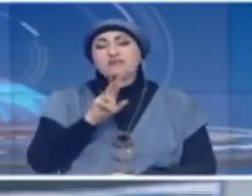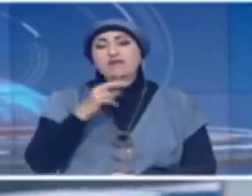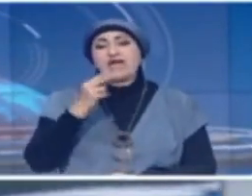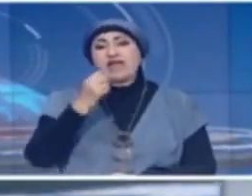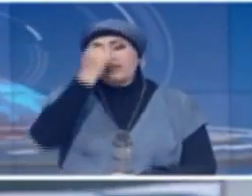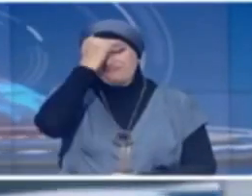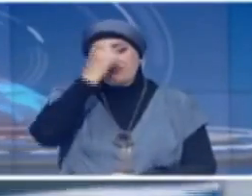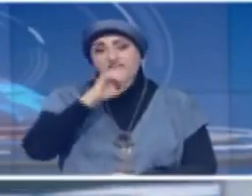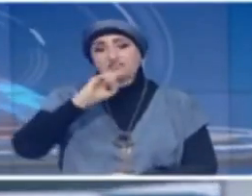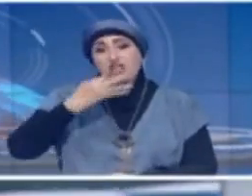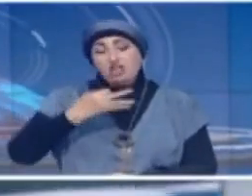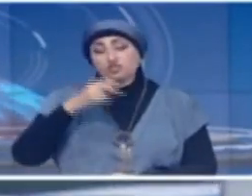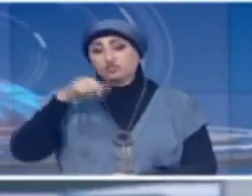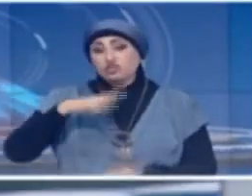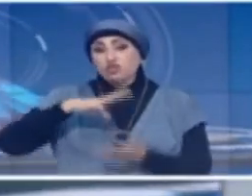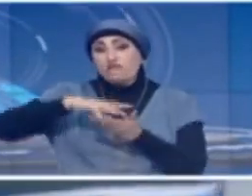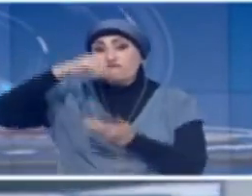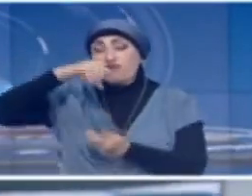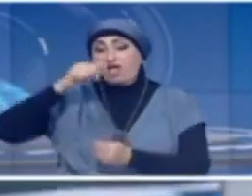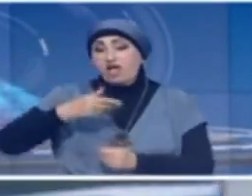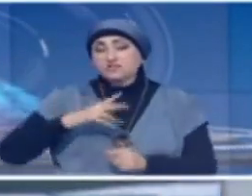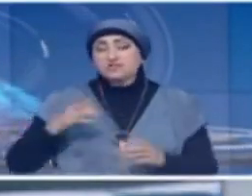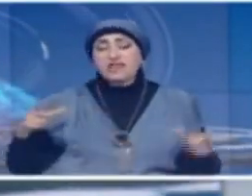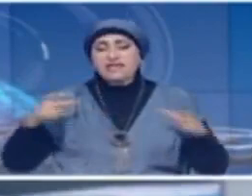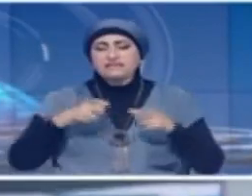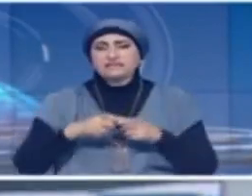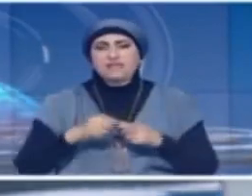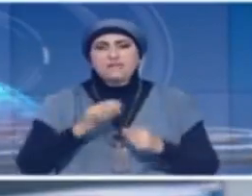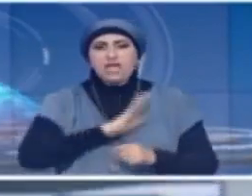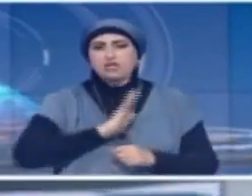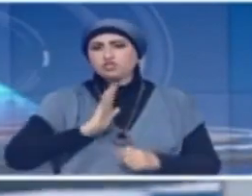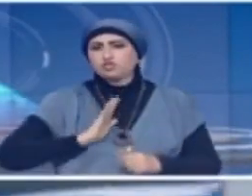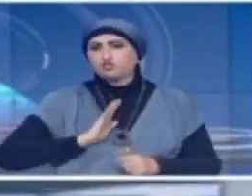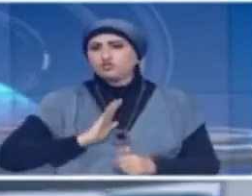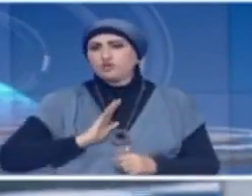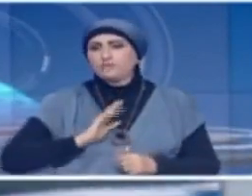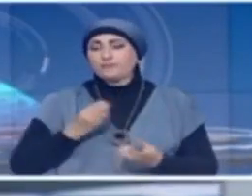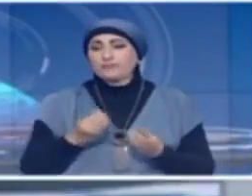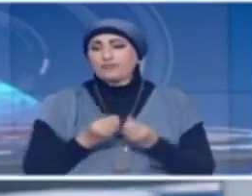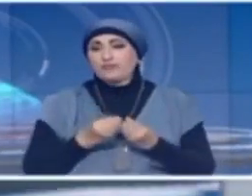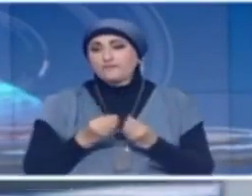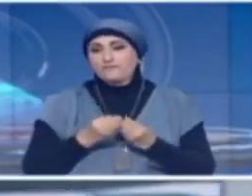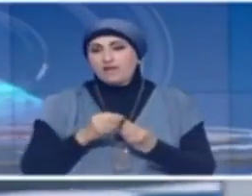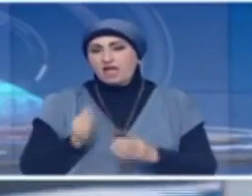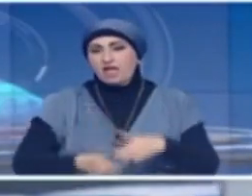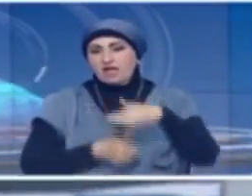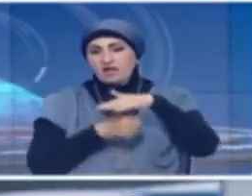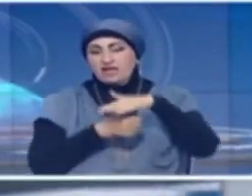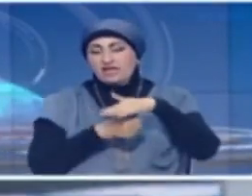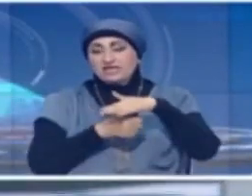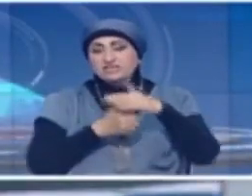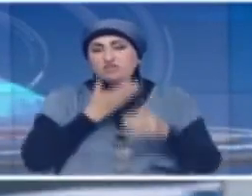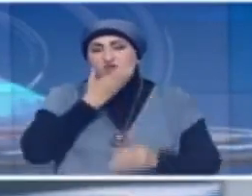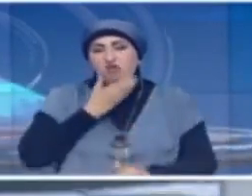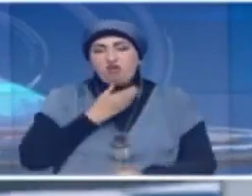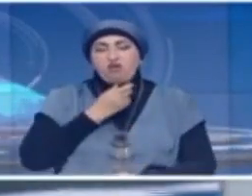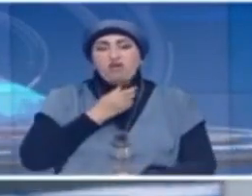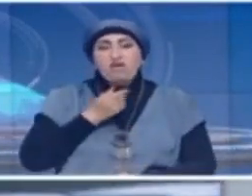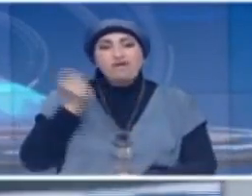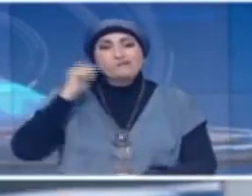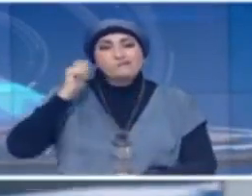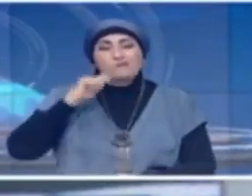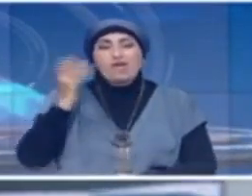القبة حينما اجتمعت القوات المسلحة مع يعني الرئيس الإخواني حينئذ. كيف تقرأ هذا